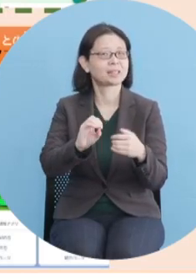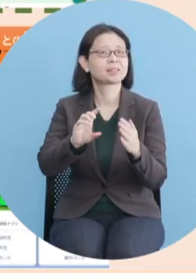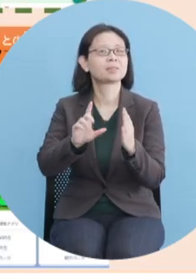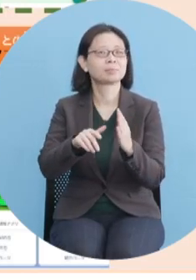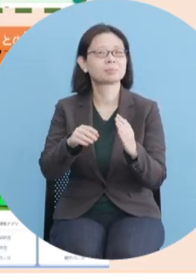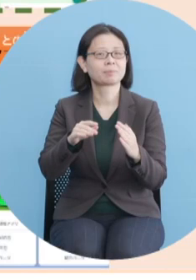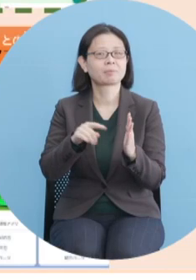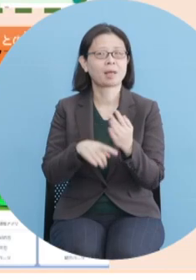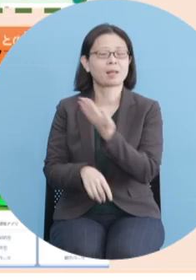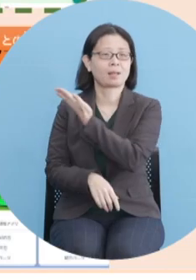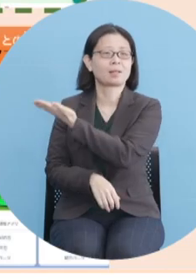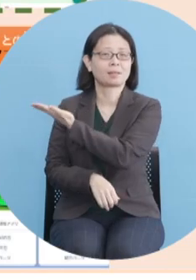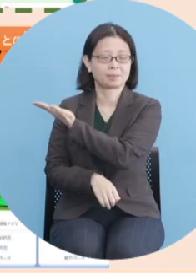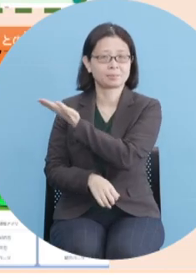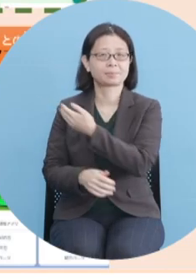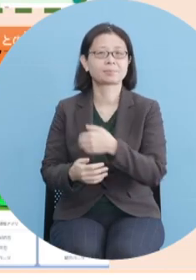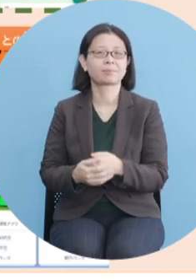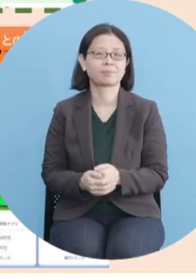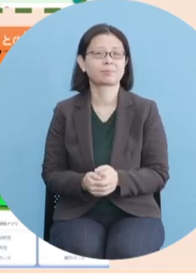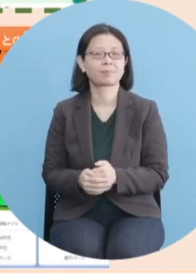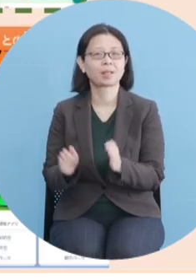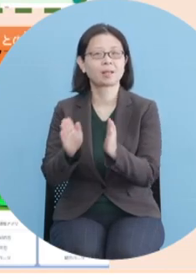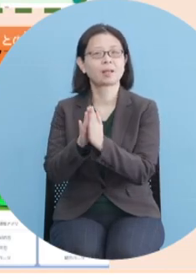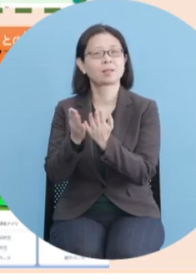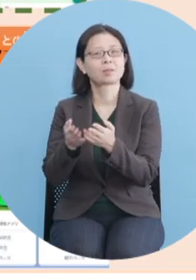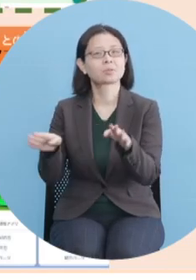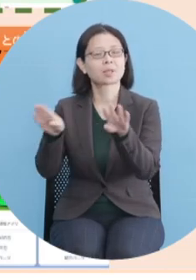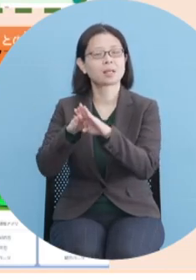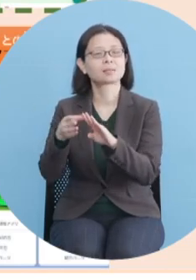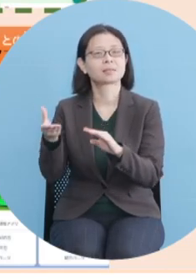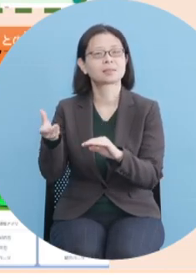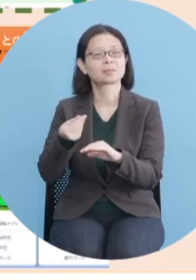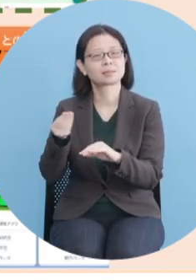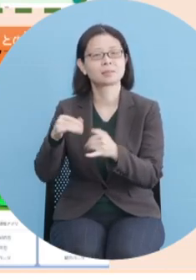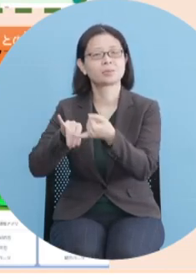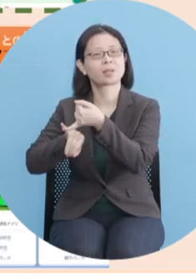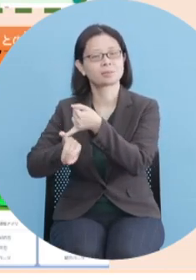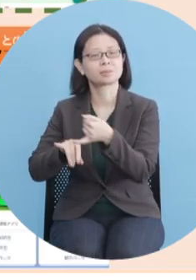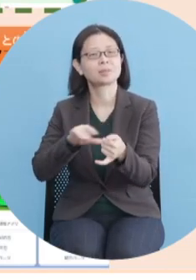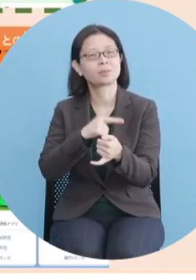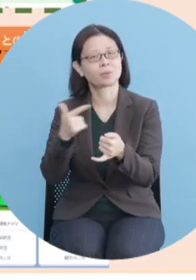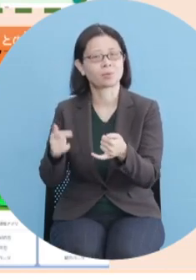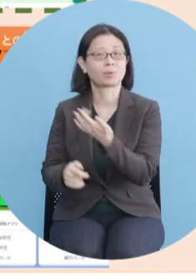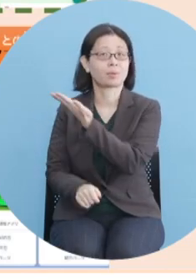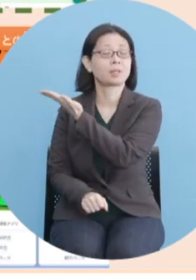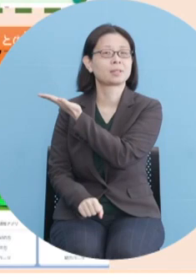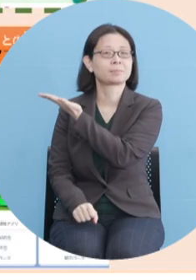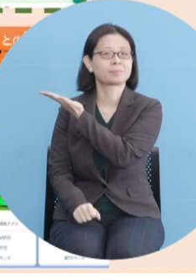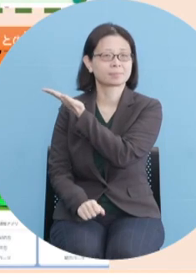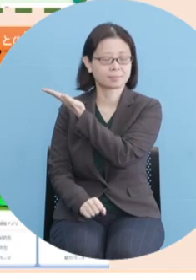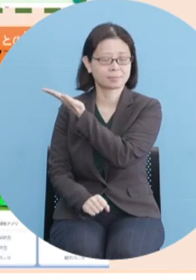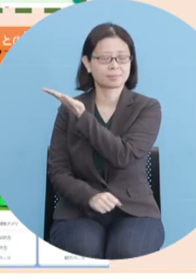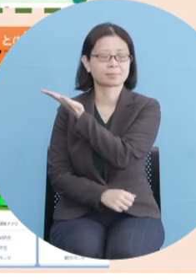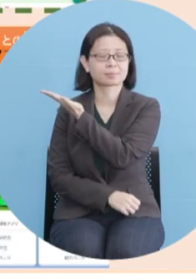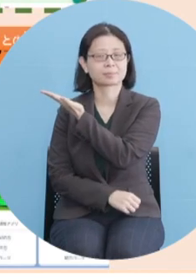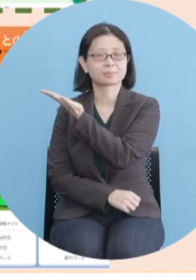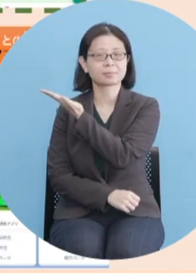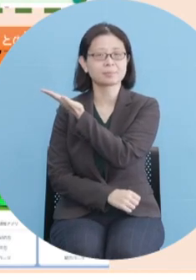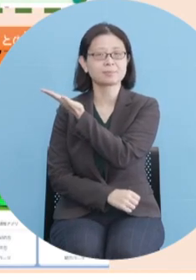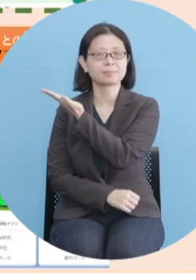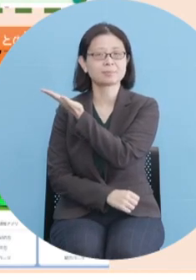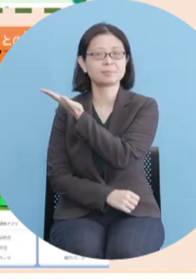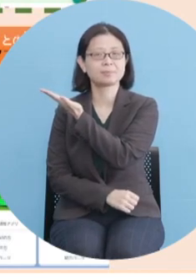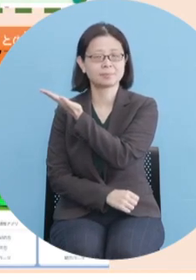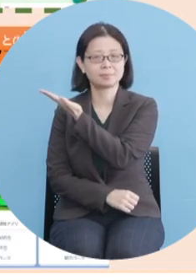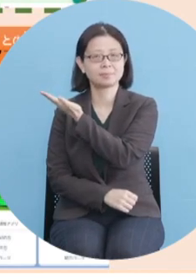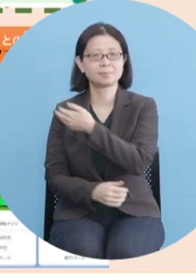でありますとかえ私立図書館の本能貸し出しえオンラインの申請手続きアプリとの連携えSNSと